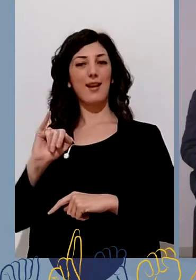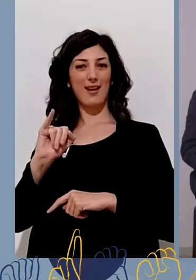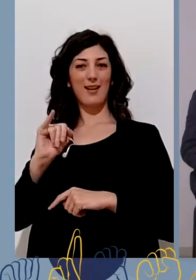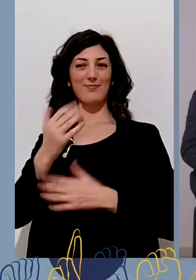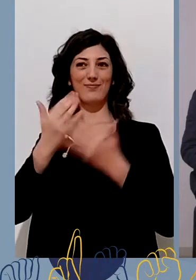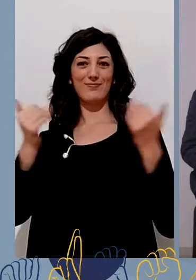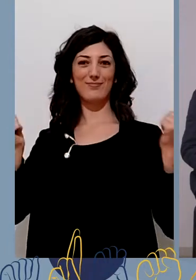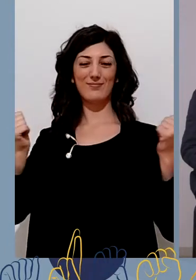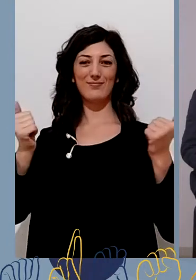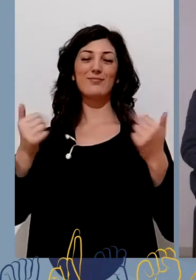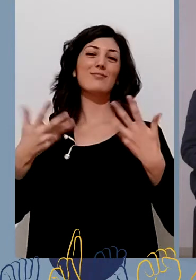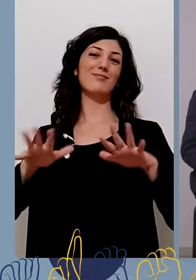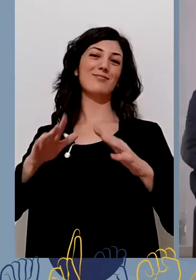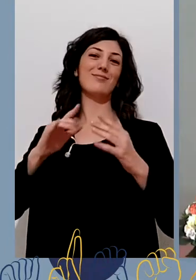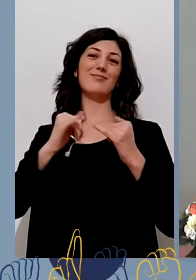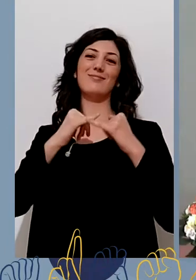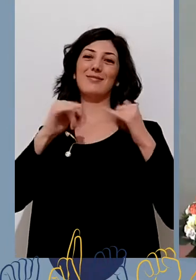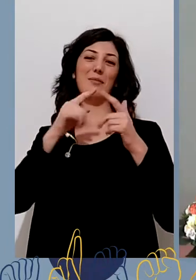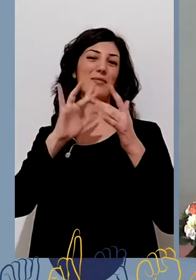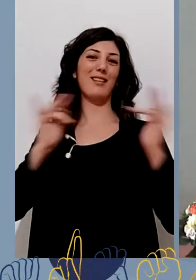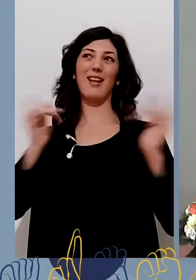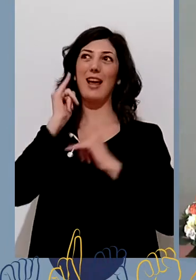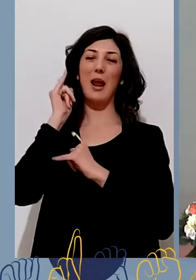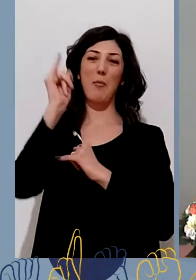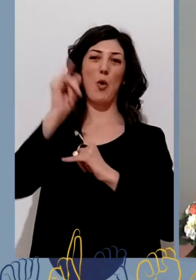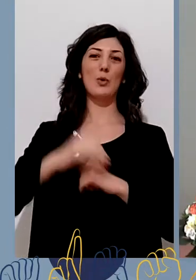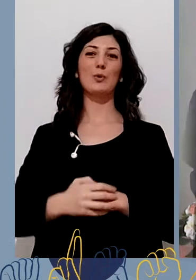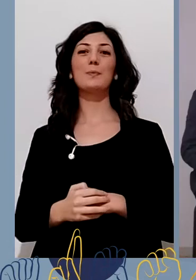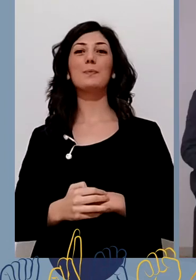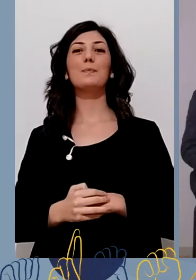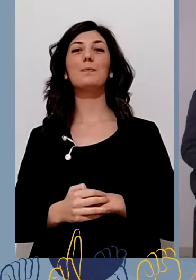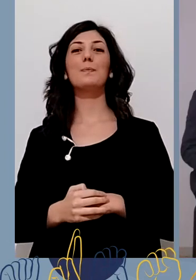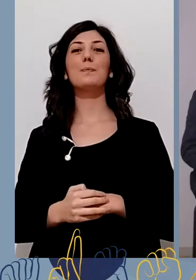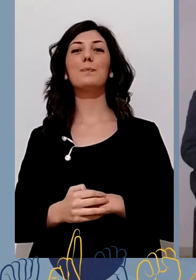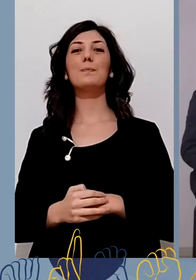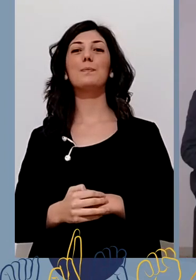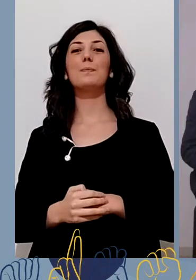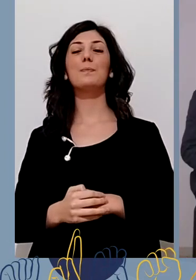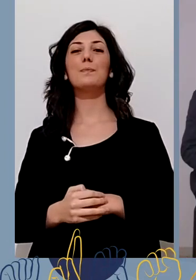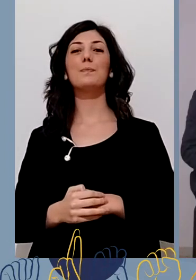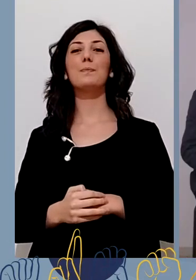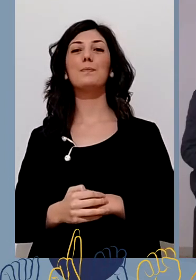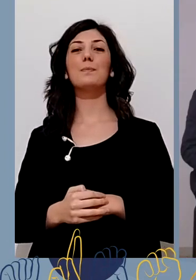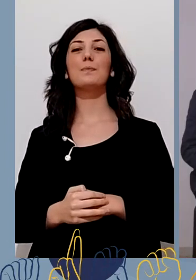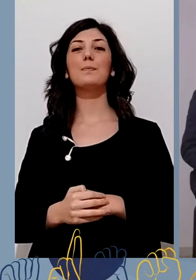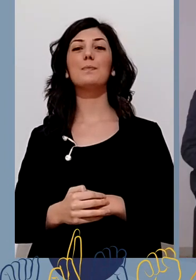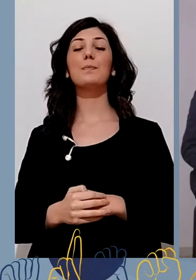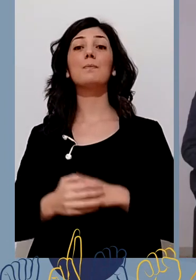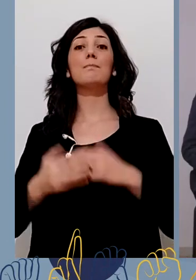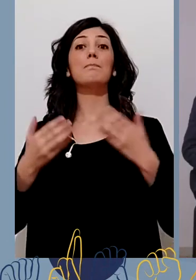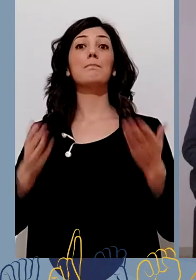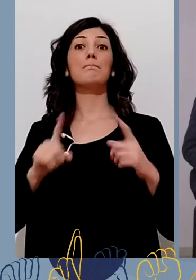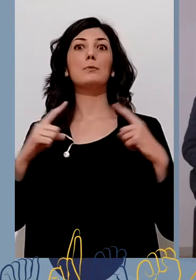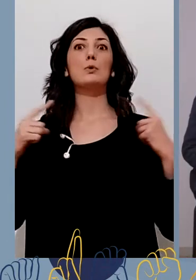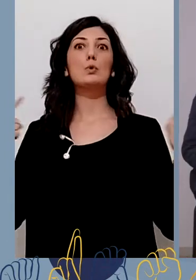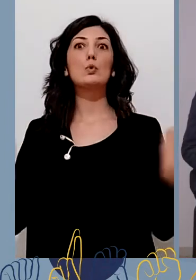in remoto. Prima di iniziare volevo ricordarvi una cosa molto importante, cioè che come potete notare noi tutti stiamo indossando le